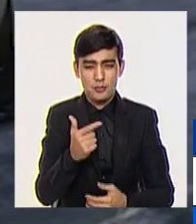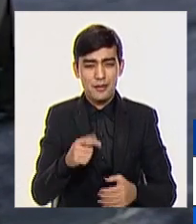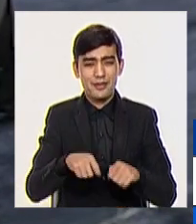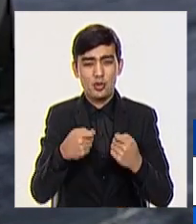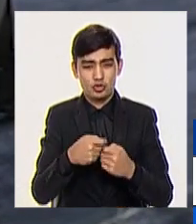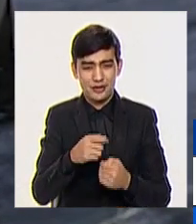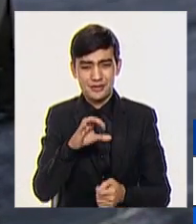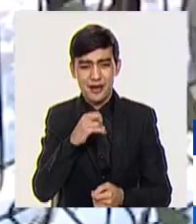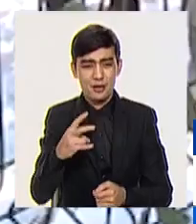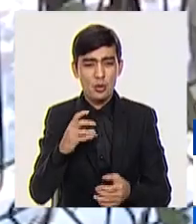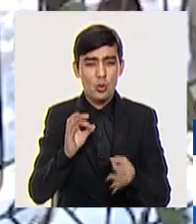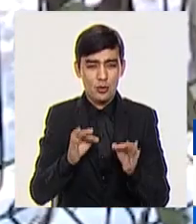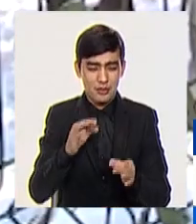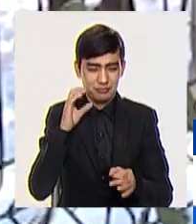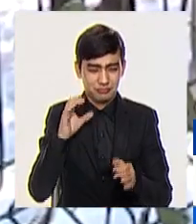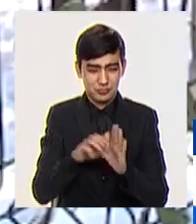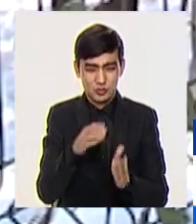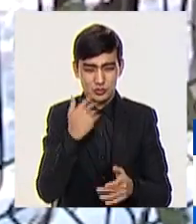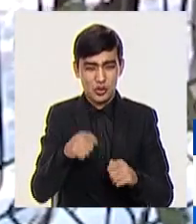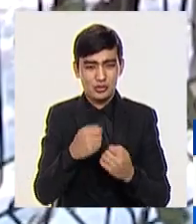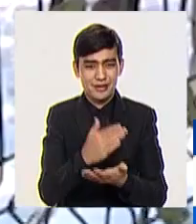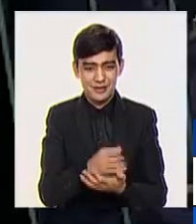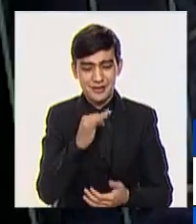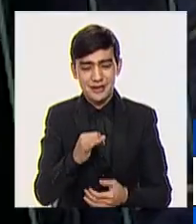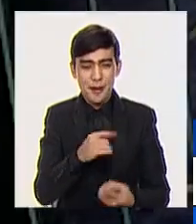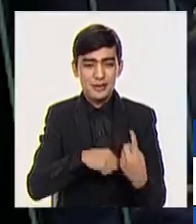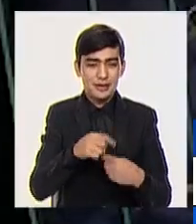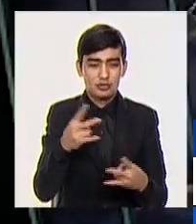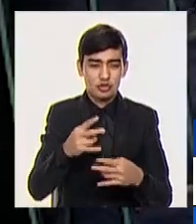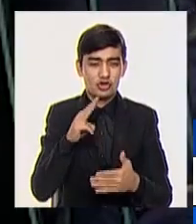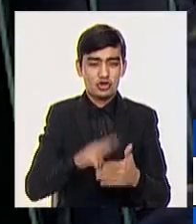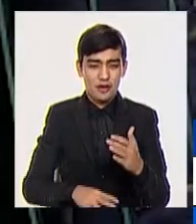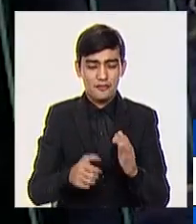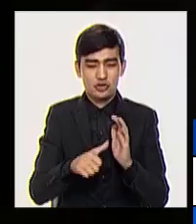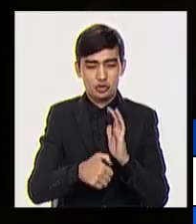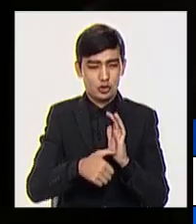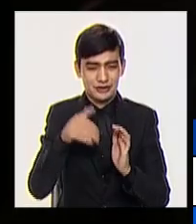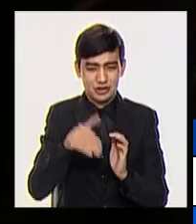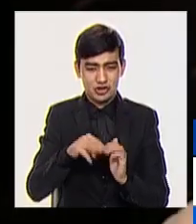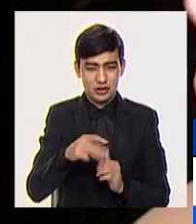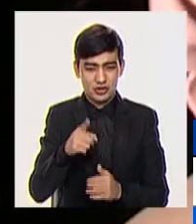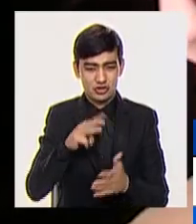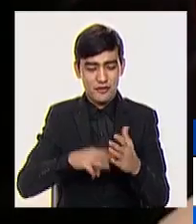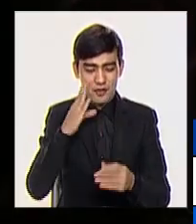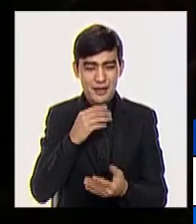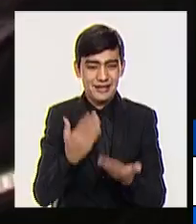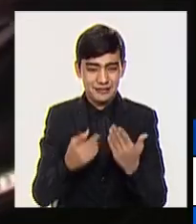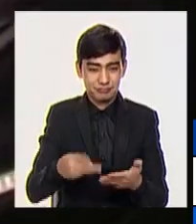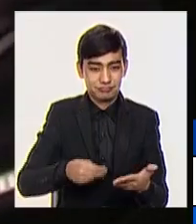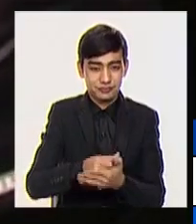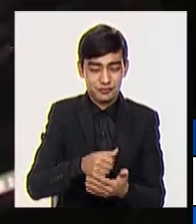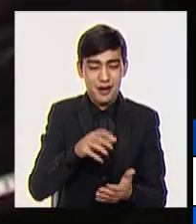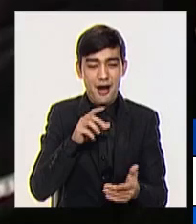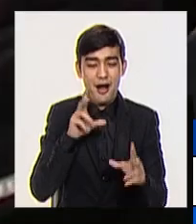нарушение санитарных норм. Как раз за это нарушение предпринимателю и грозит штраф от 600 тысяч тенге. Но и если он не